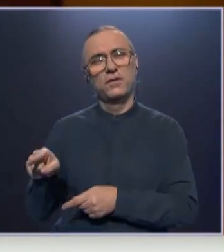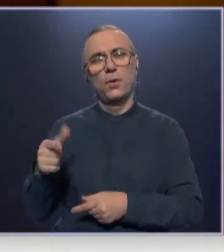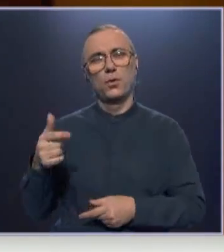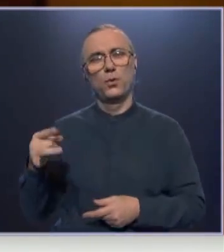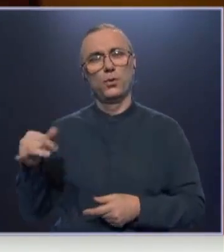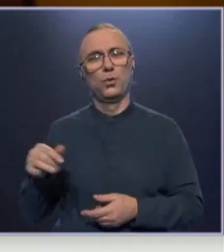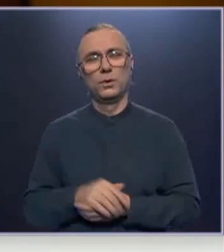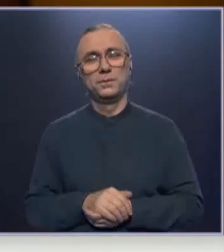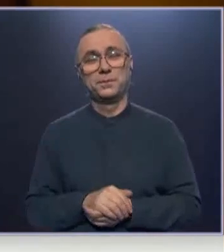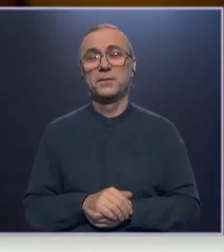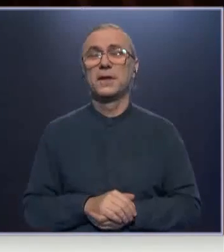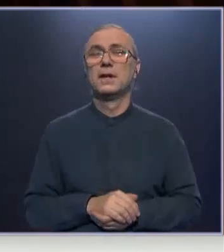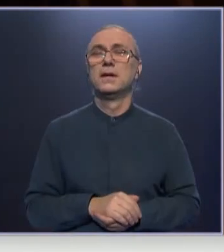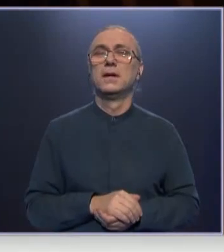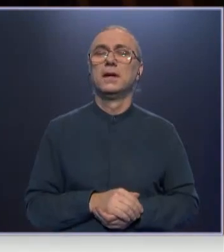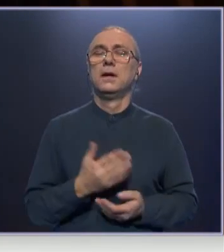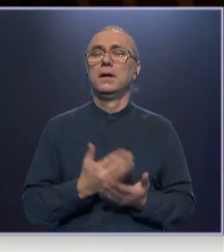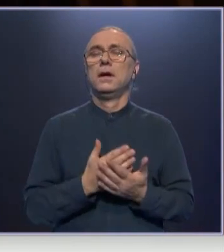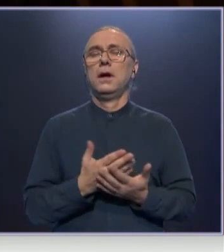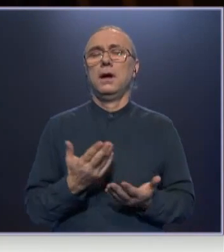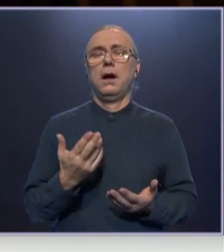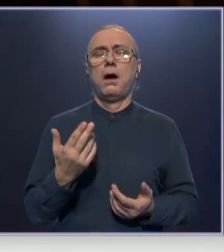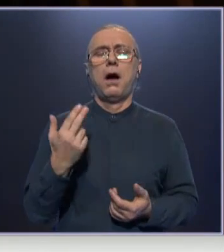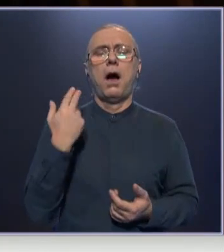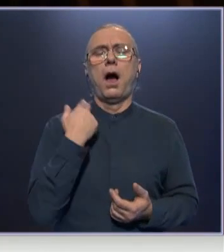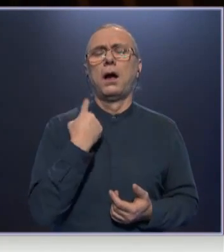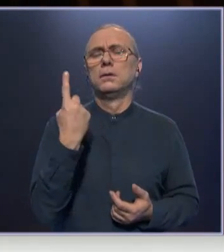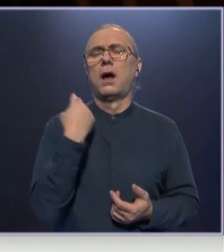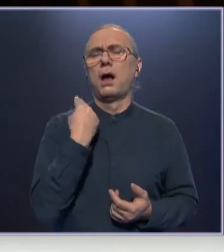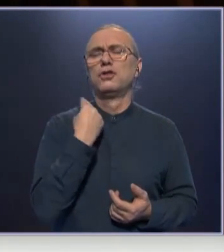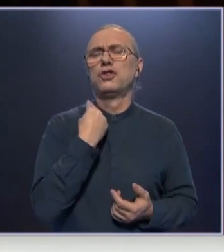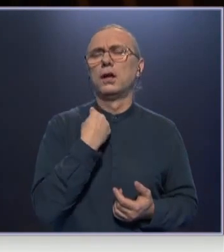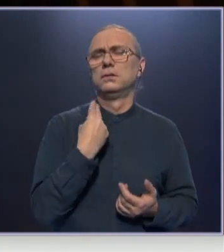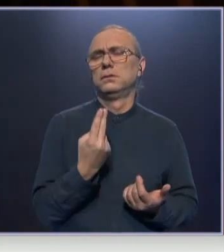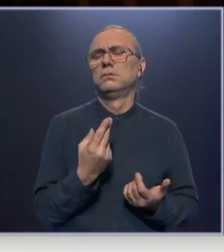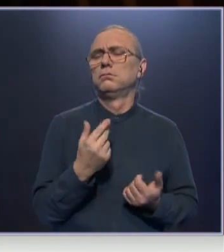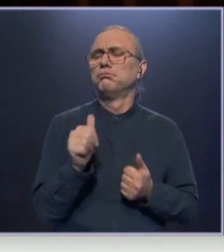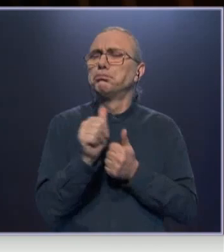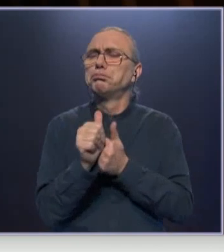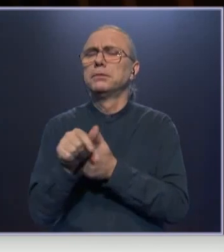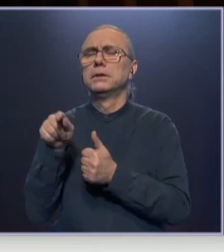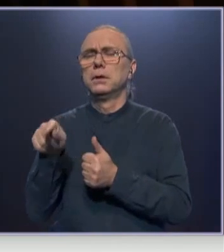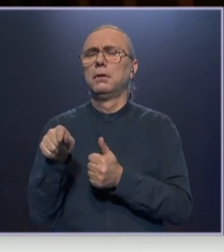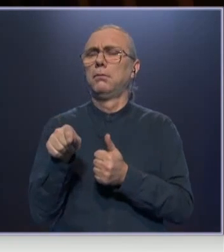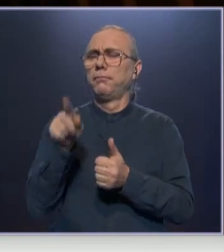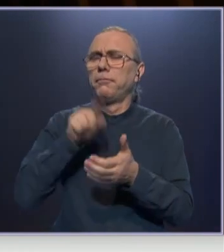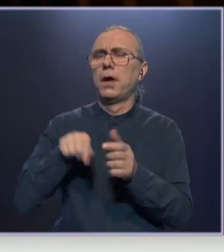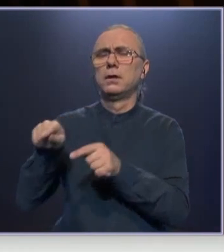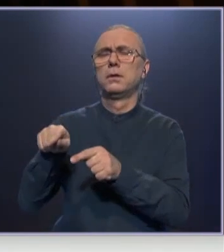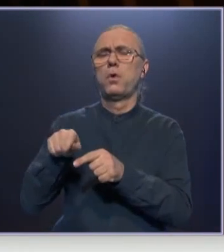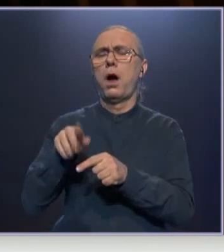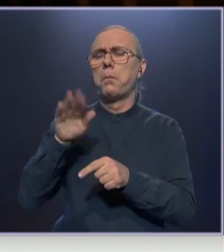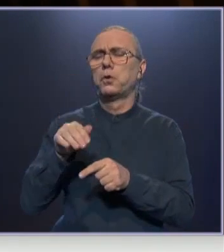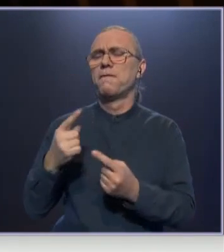музыки Дэвид Бейли в течение 5 лет слепо следовал за этим гуру, а потом вдруг выяснил,